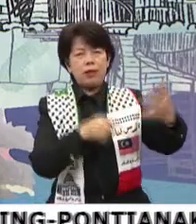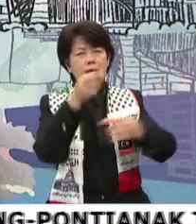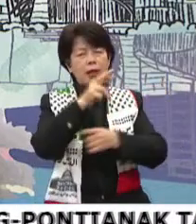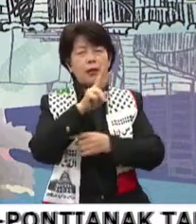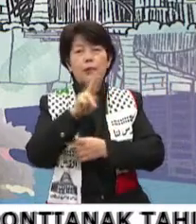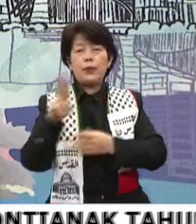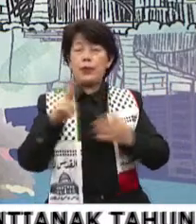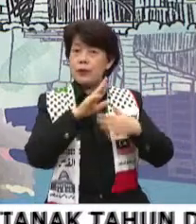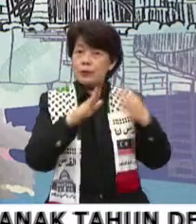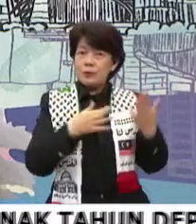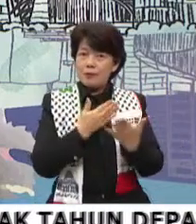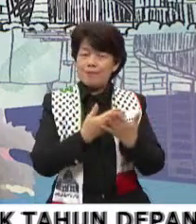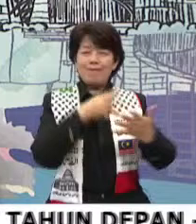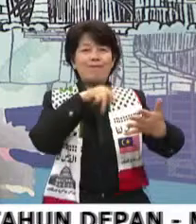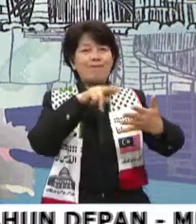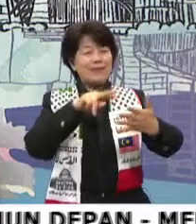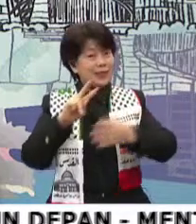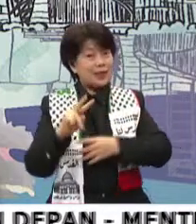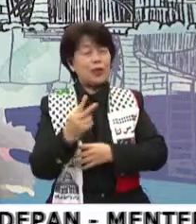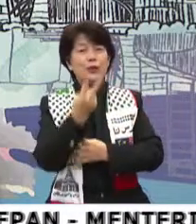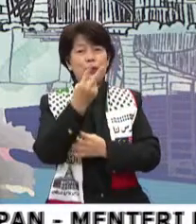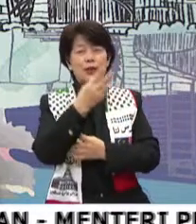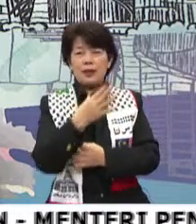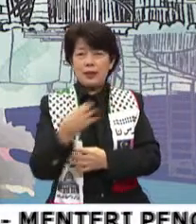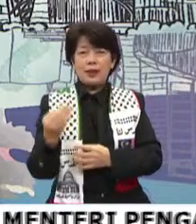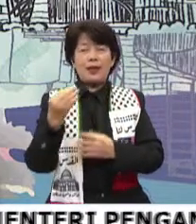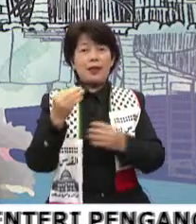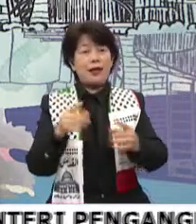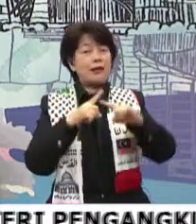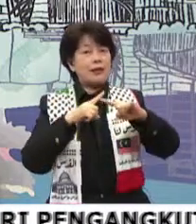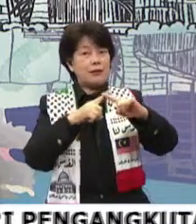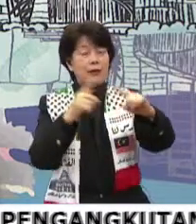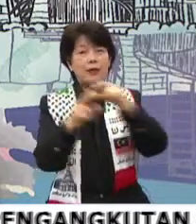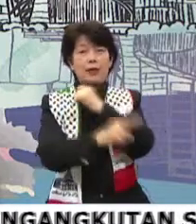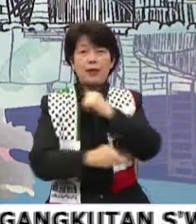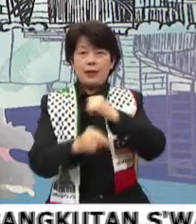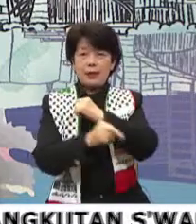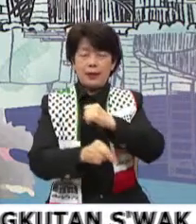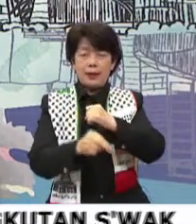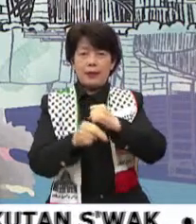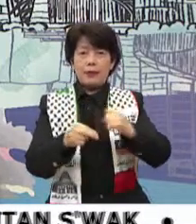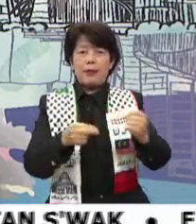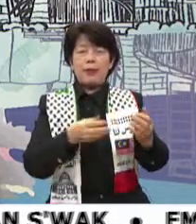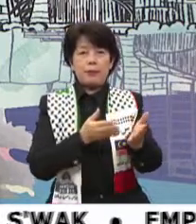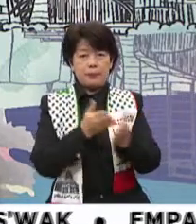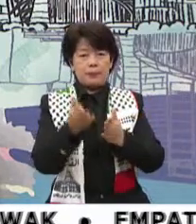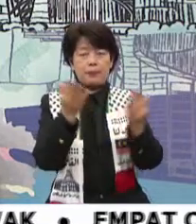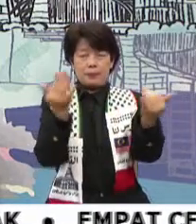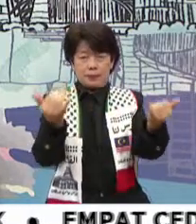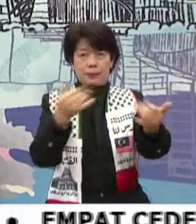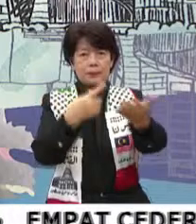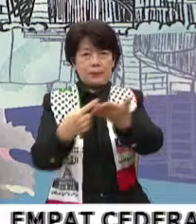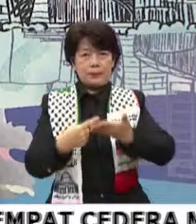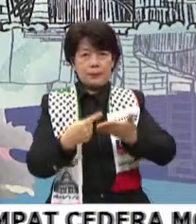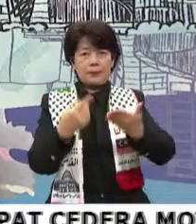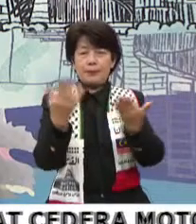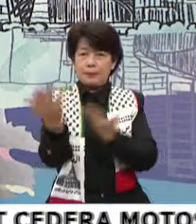semuanya adalah untuk bacaan kali yang kedua dan dewan negara sudah pun bersid untuk kita berikan laluan untuk persidangan hari